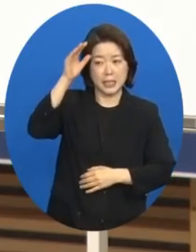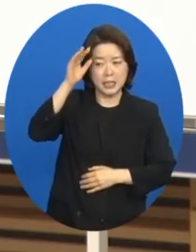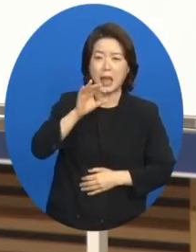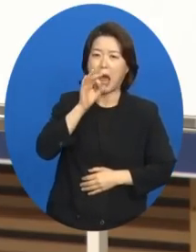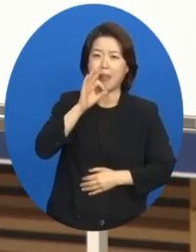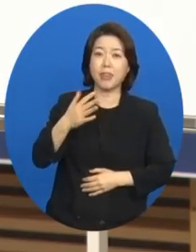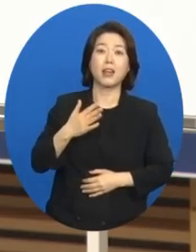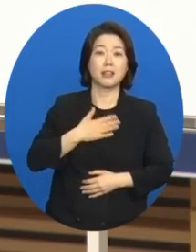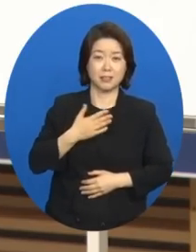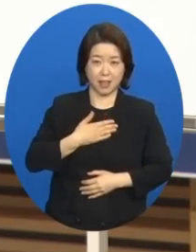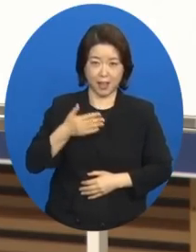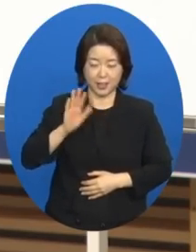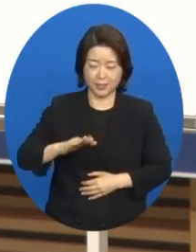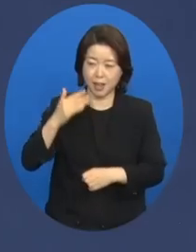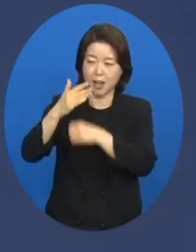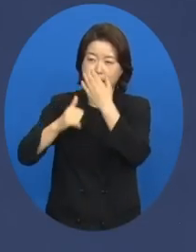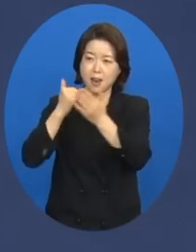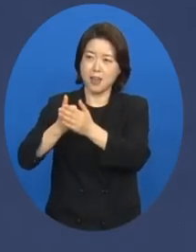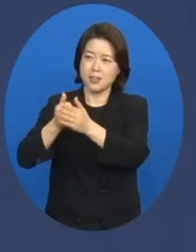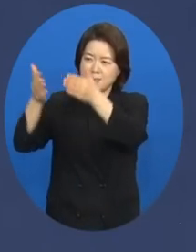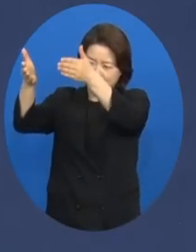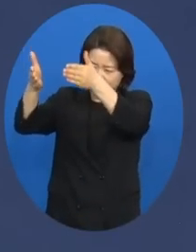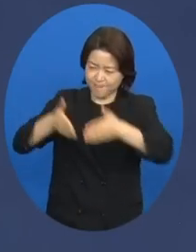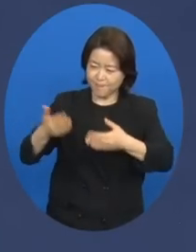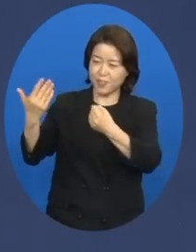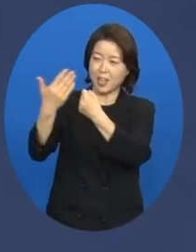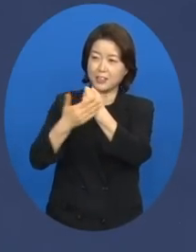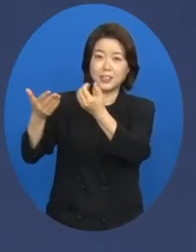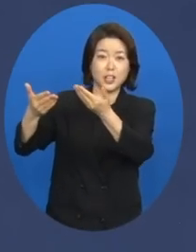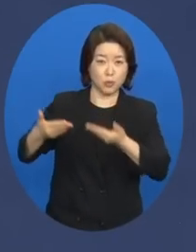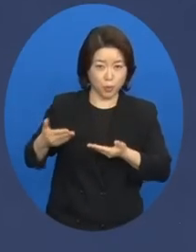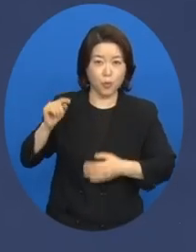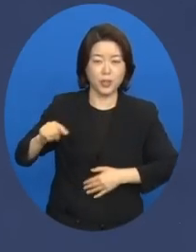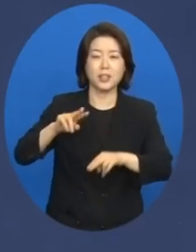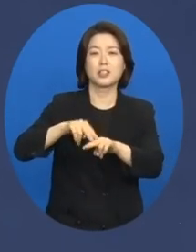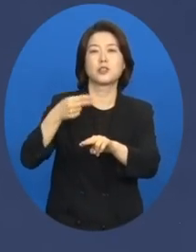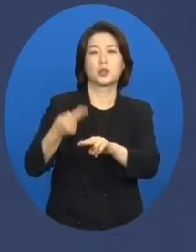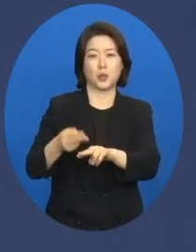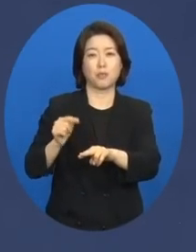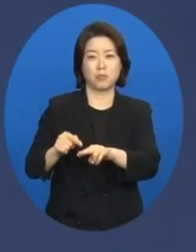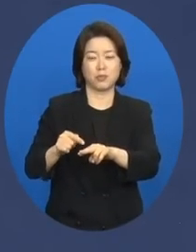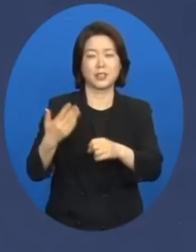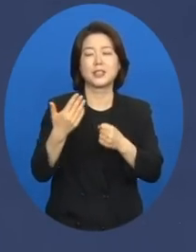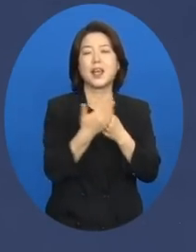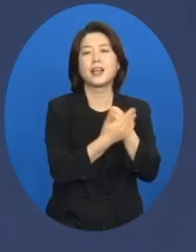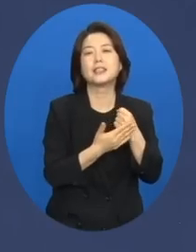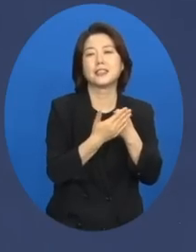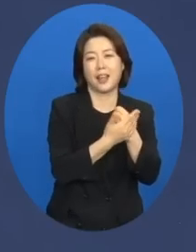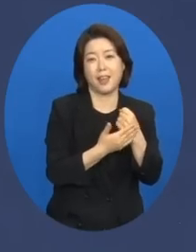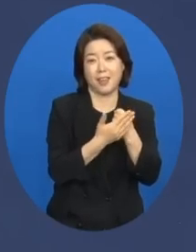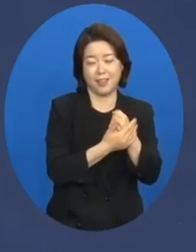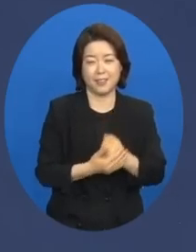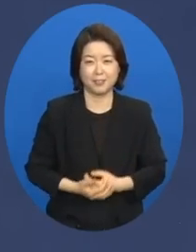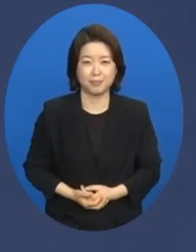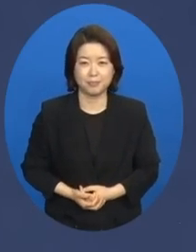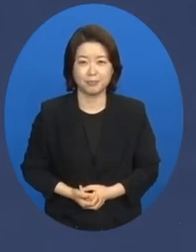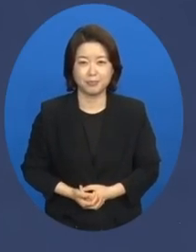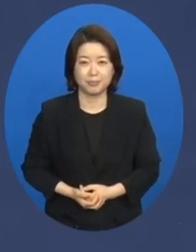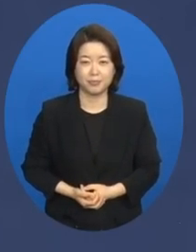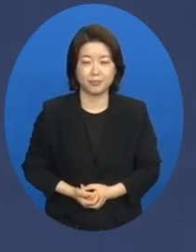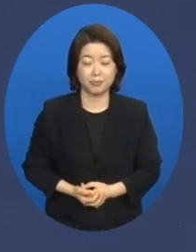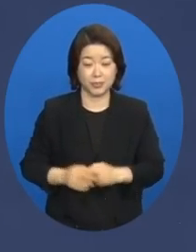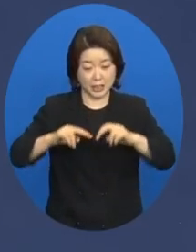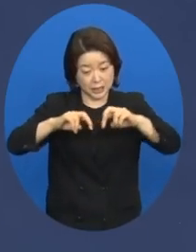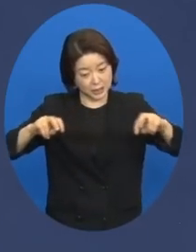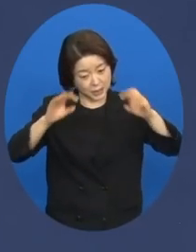자에게 하나님이 일방적으로 베풀어 주시는 선물 이걸 은혜라고 합니다. 그런데 이 사실 따지고